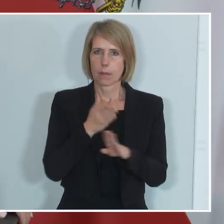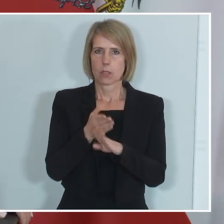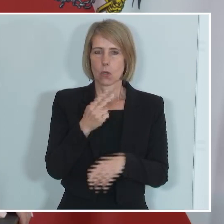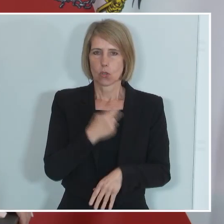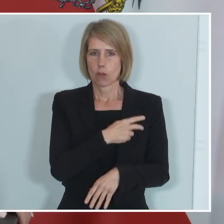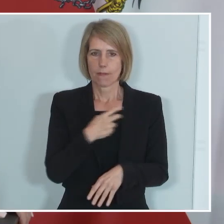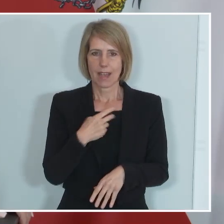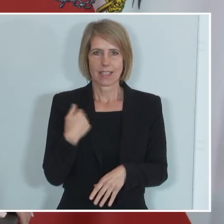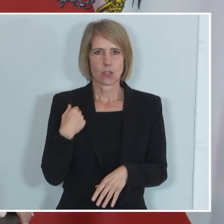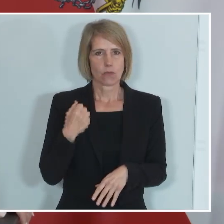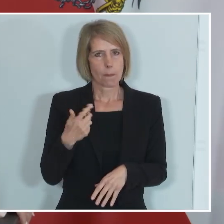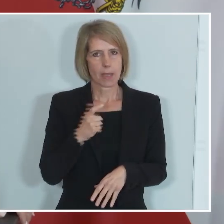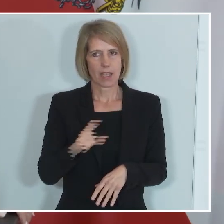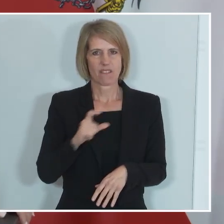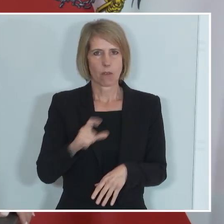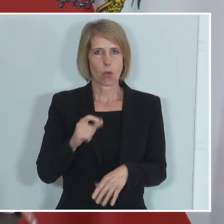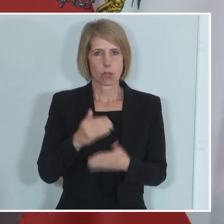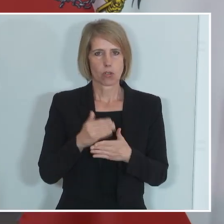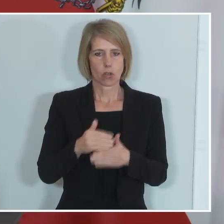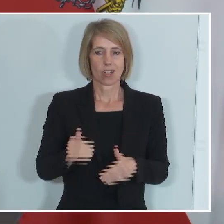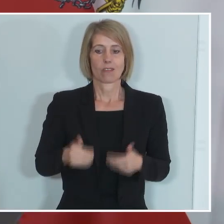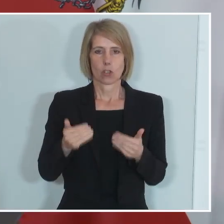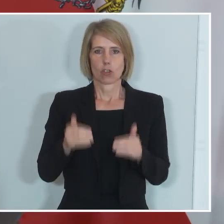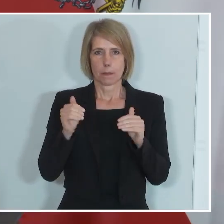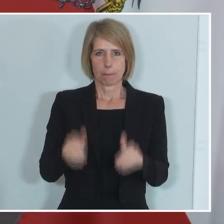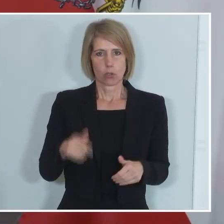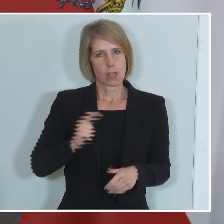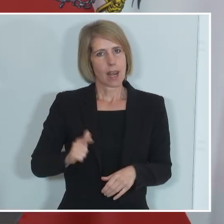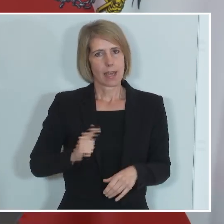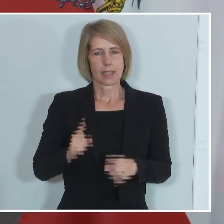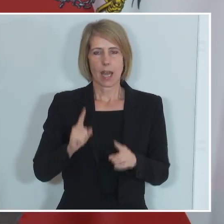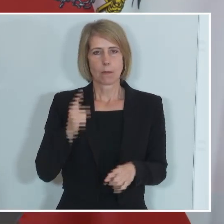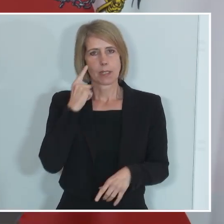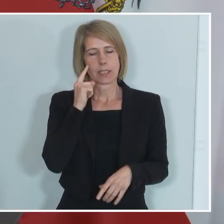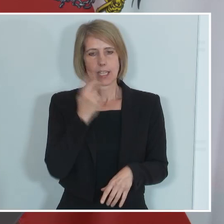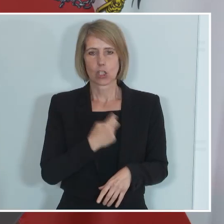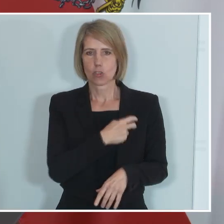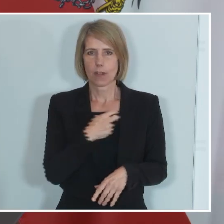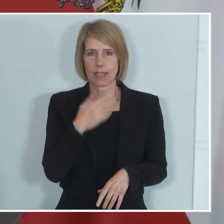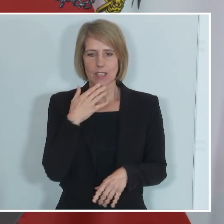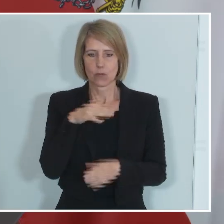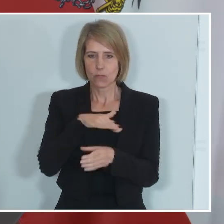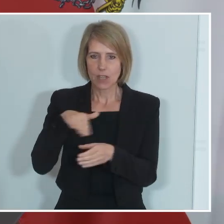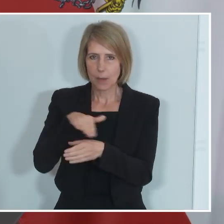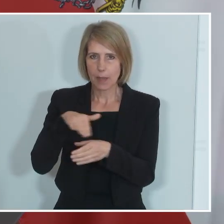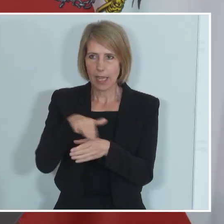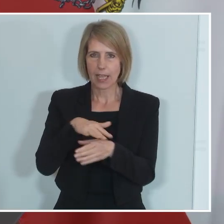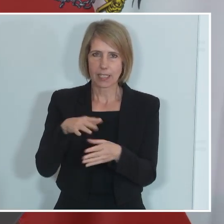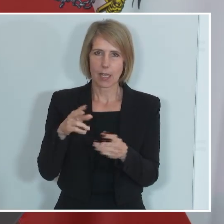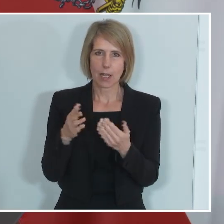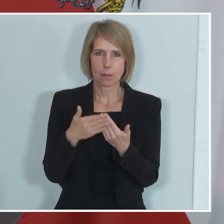schon vor mehreren Wochen leider verschieben müssen. Aber wie gesagt, ich denke, die Schweiz ist in vielen Bereichen, gerade